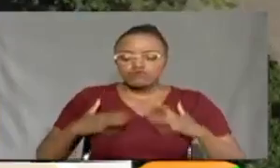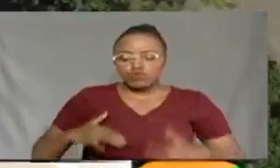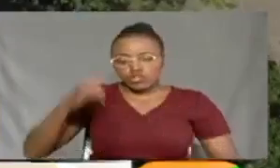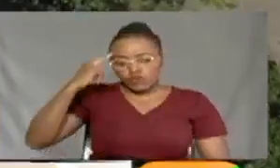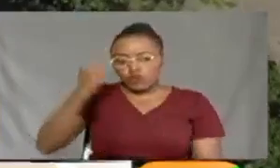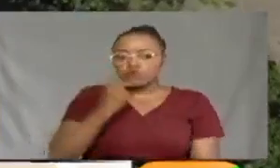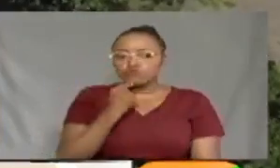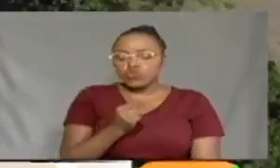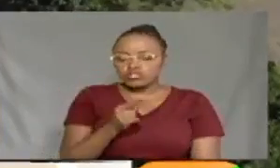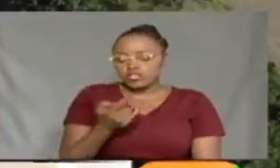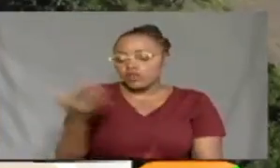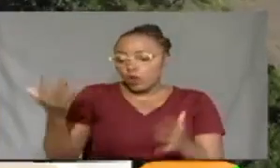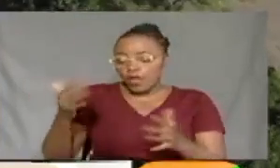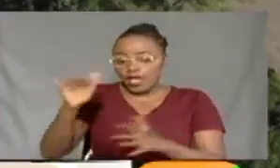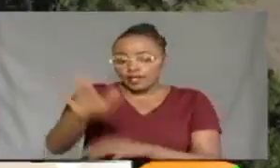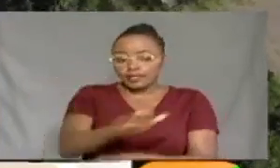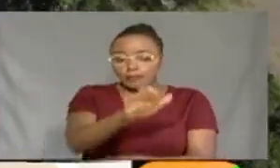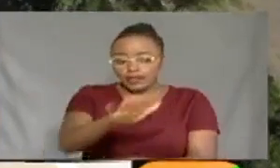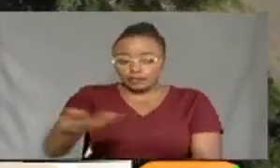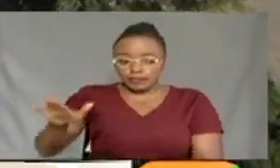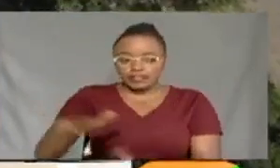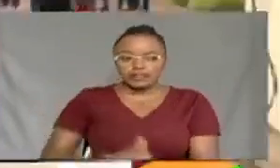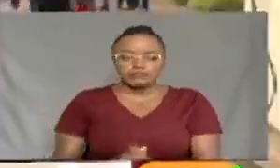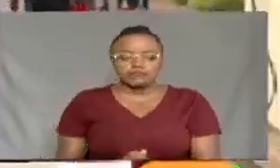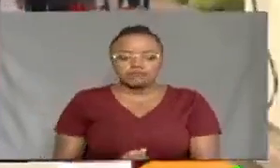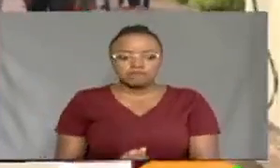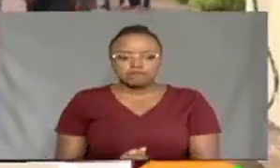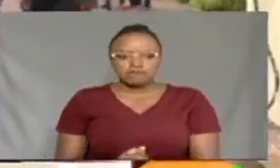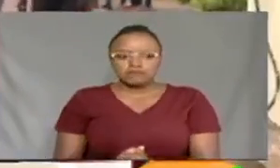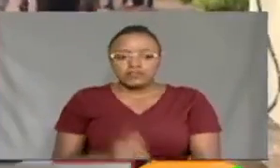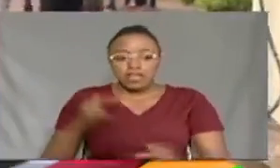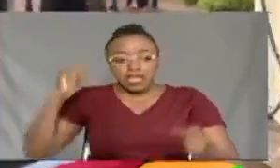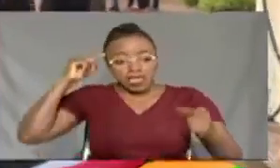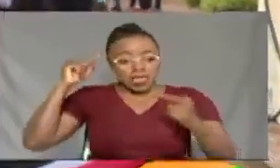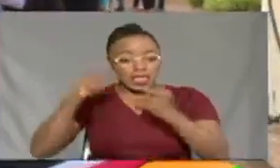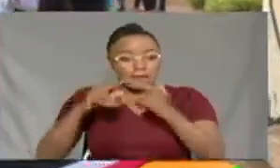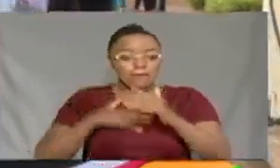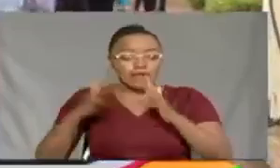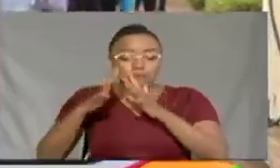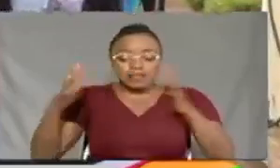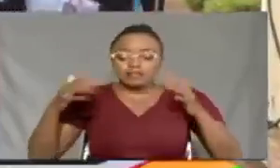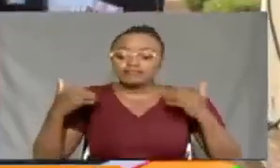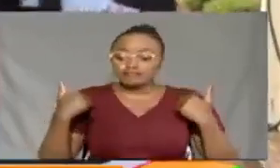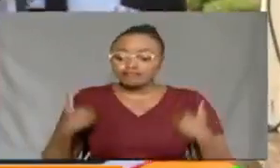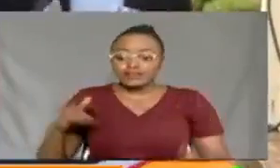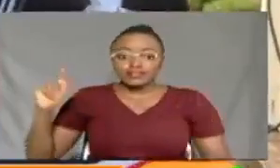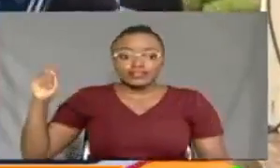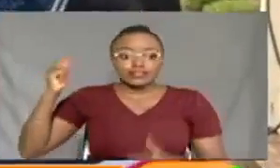Moi katika majengo ya bunge. Madhumuni yangu kuja hapa, mimi ni Mkenya mzalendo.